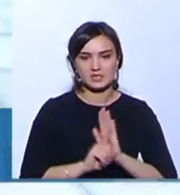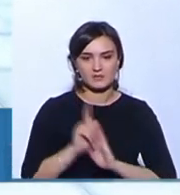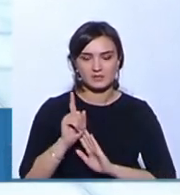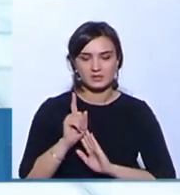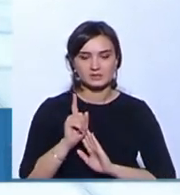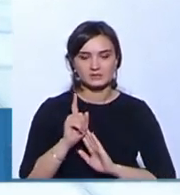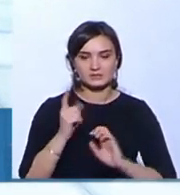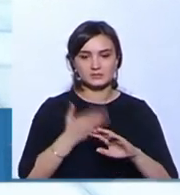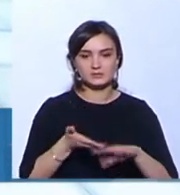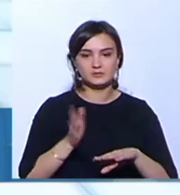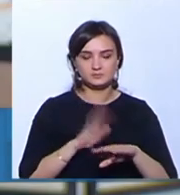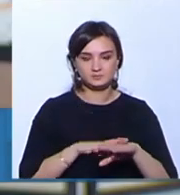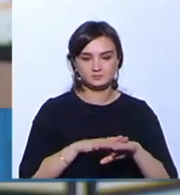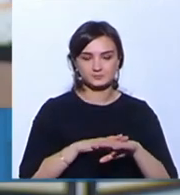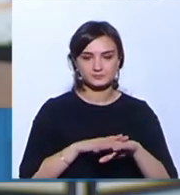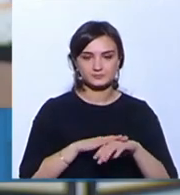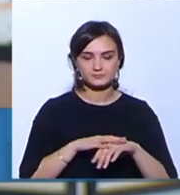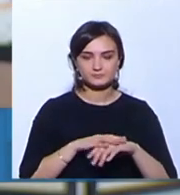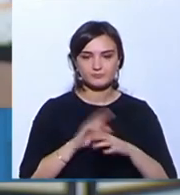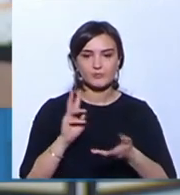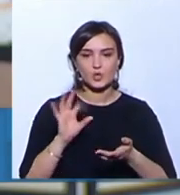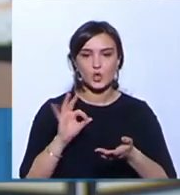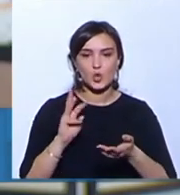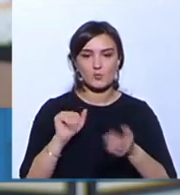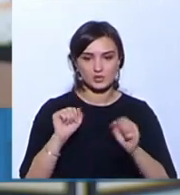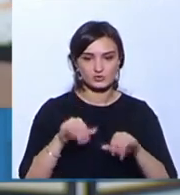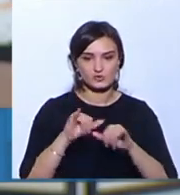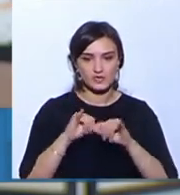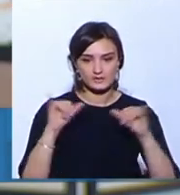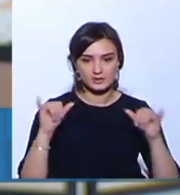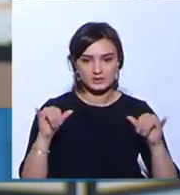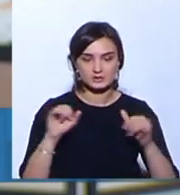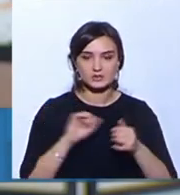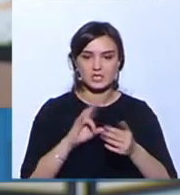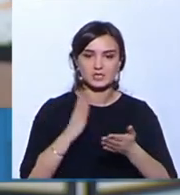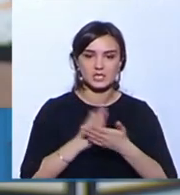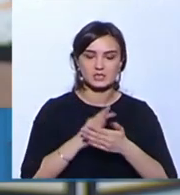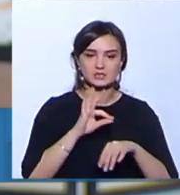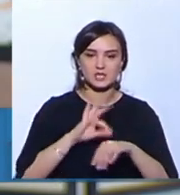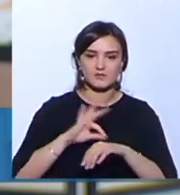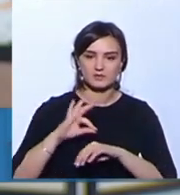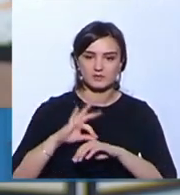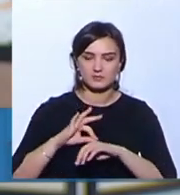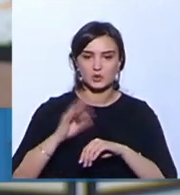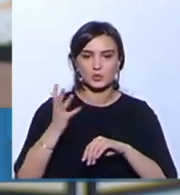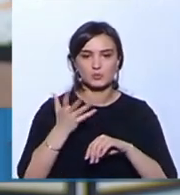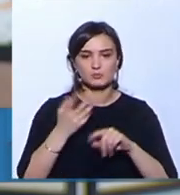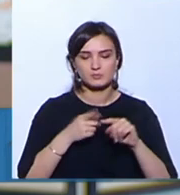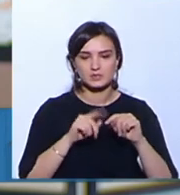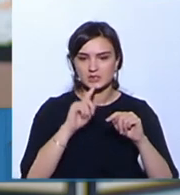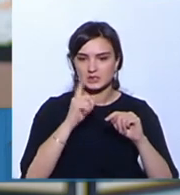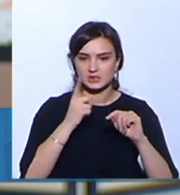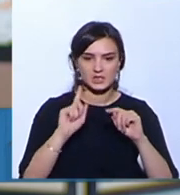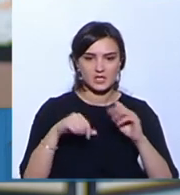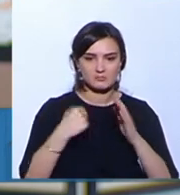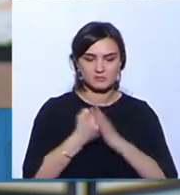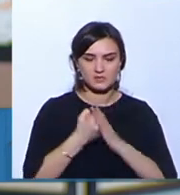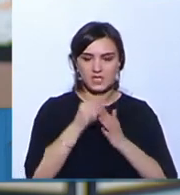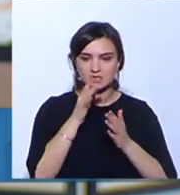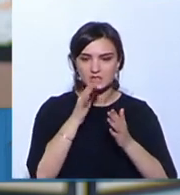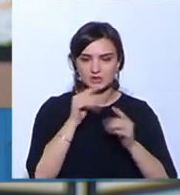დაბადებისთანავე წვავე კომით შეიძლება განვითარდეს, არის დაავადებები, რომლებიც წლამდე